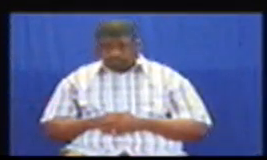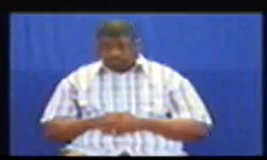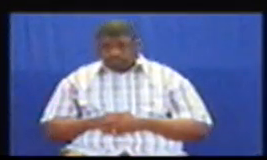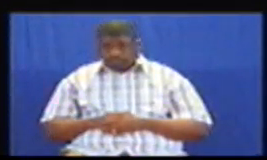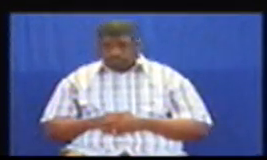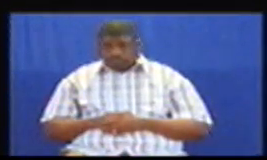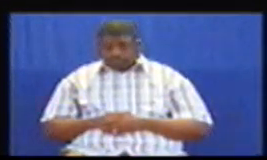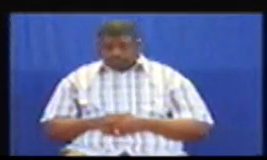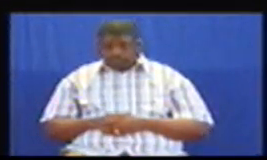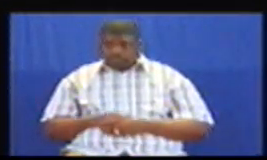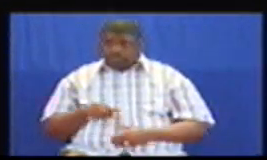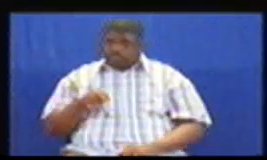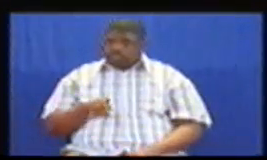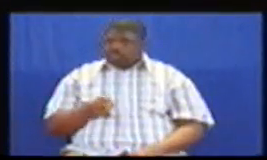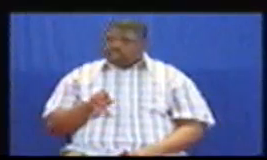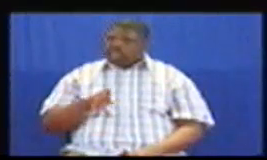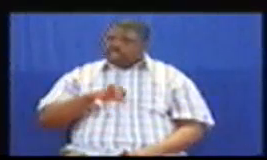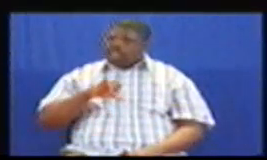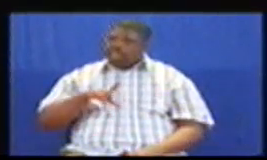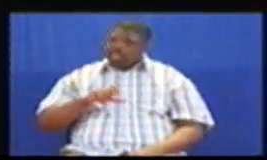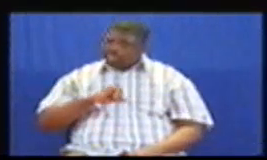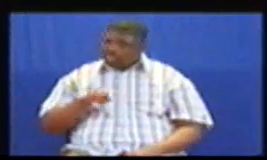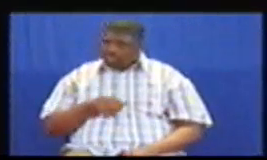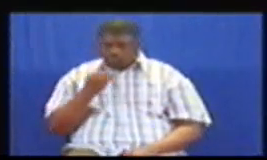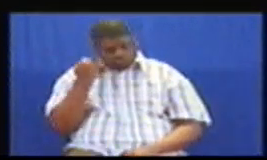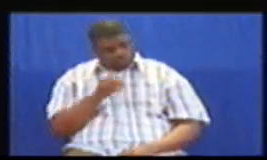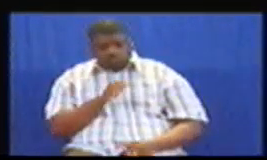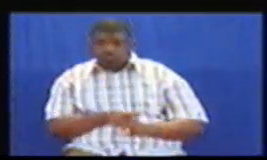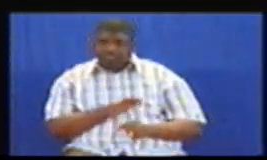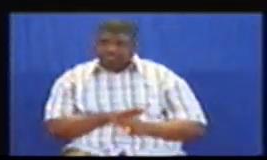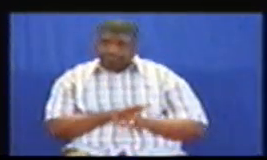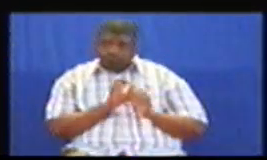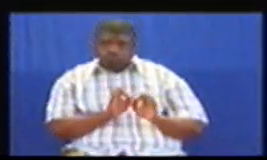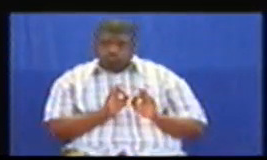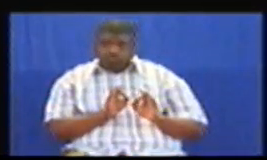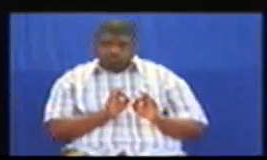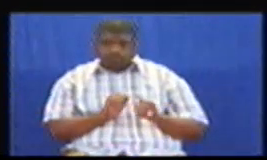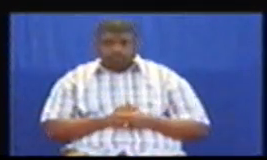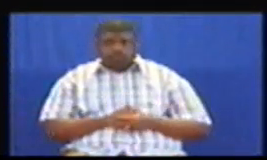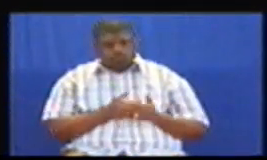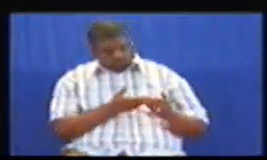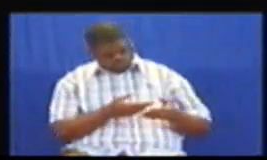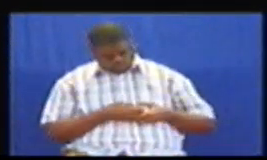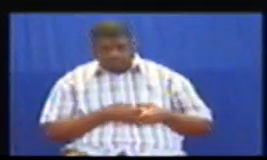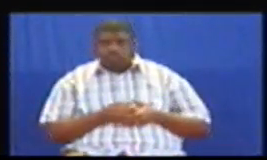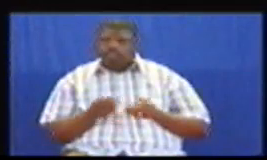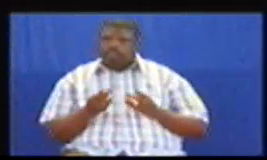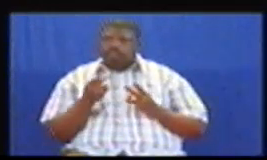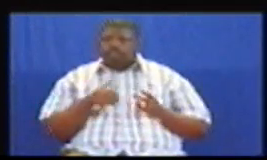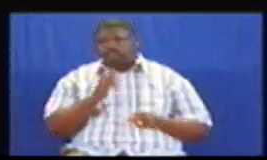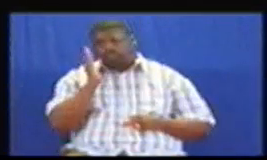Mheshimiwa Ngeleja ametoa ushauri mwingi ambao ni mzuri kabisa. Mheshimiwa Speaker, tunauchukua kama